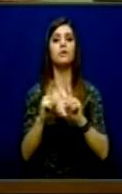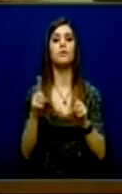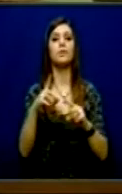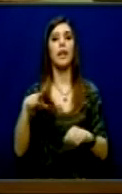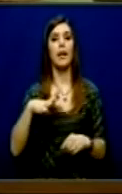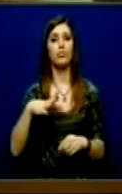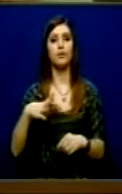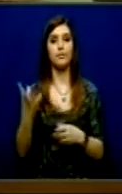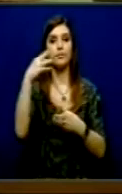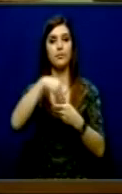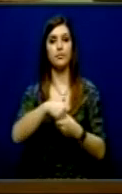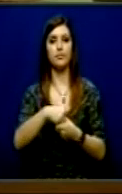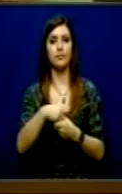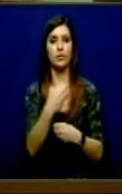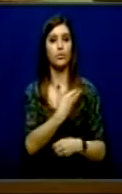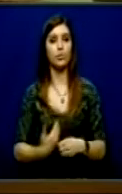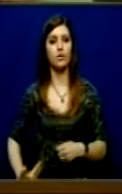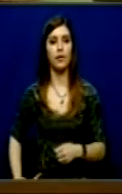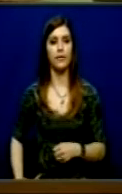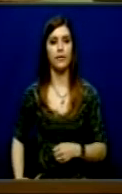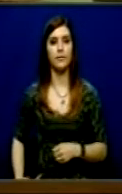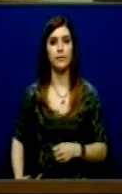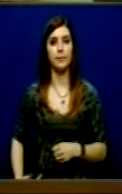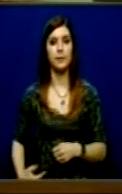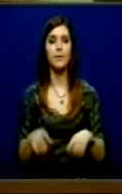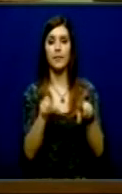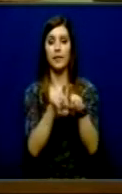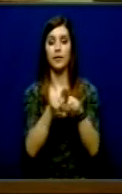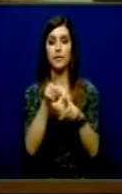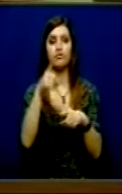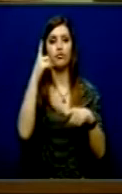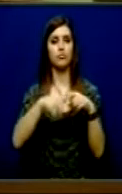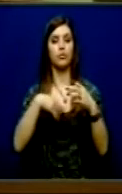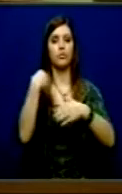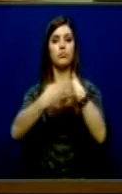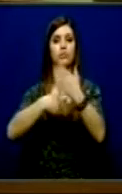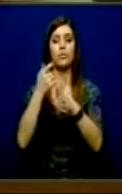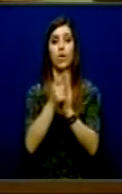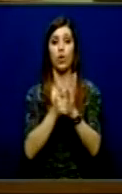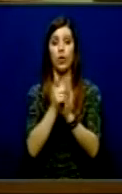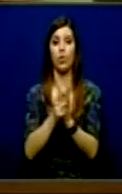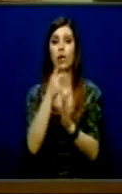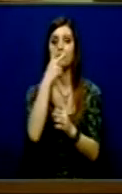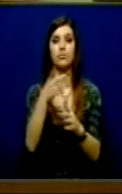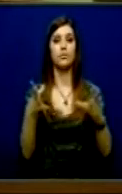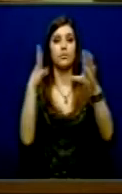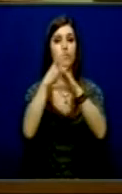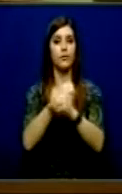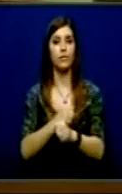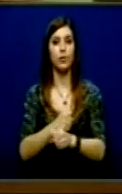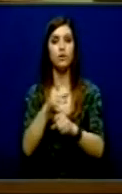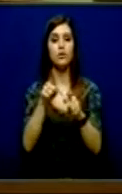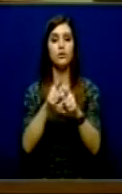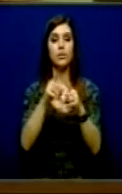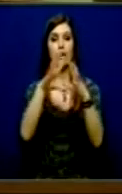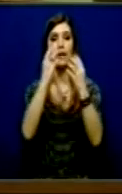statusin e Republikës brenda Federatës Jugoslave. Më pas, rrjedhat e fundit të viteve 80 përfunduan me suprimimin e kësaj autonomie të